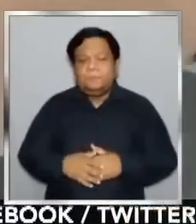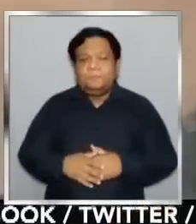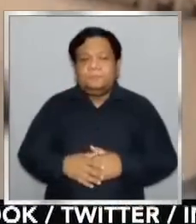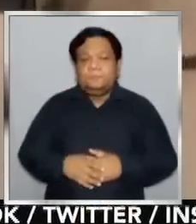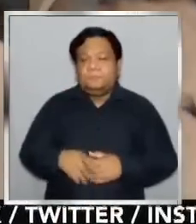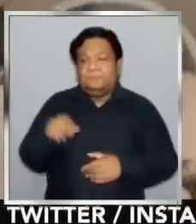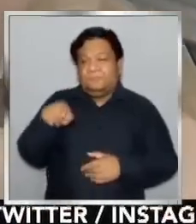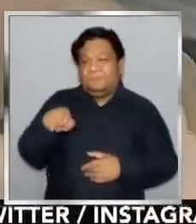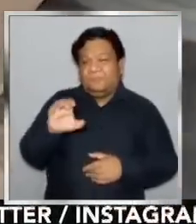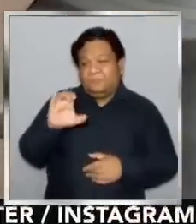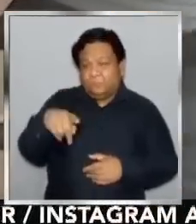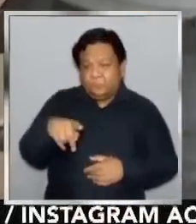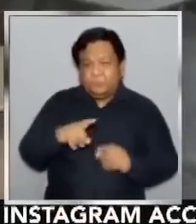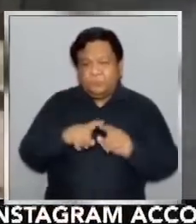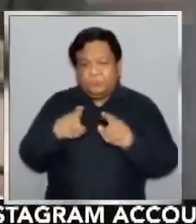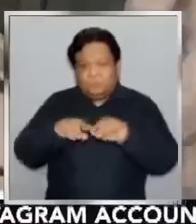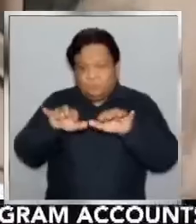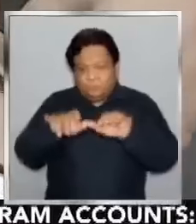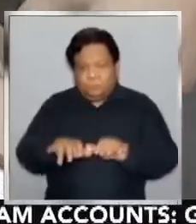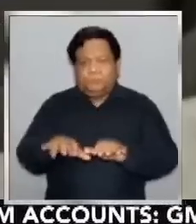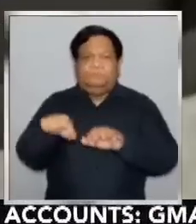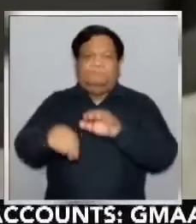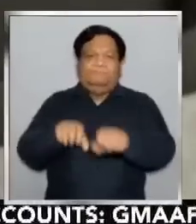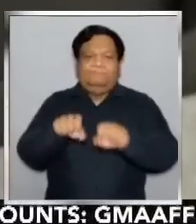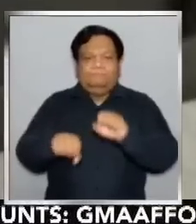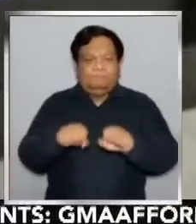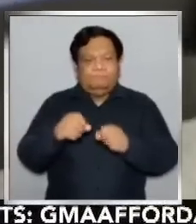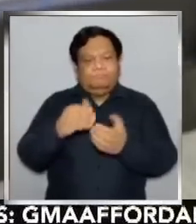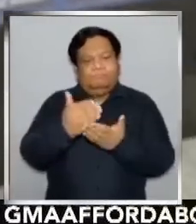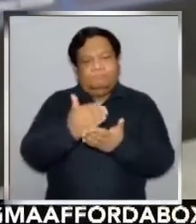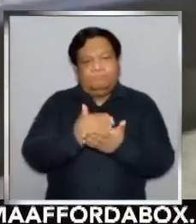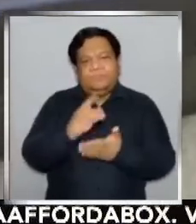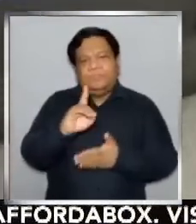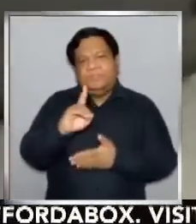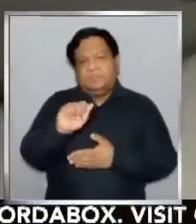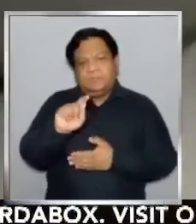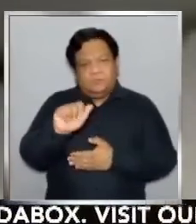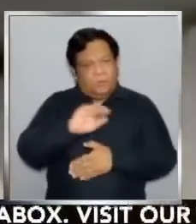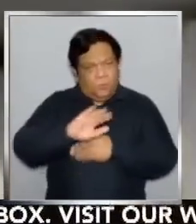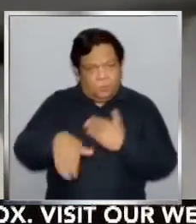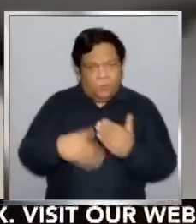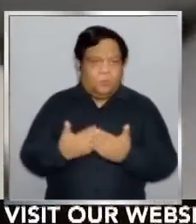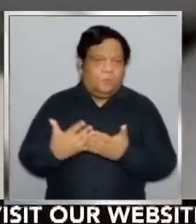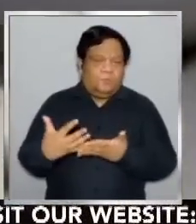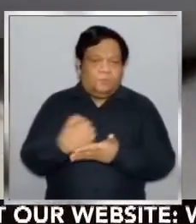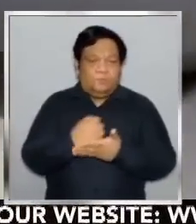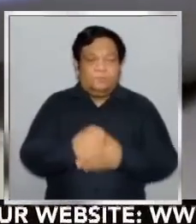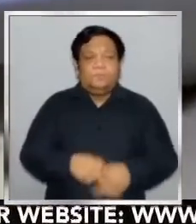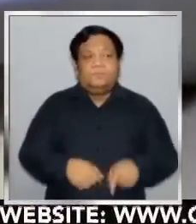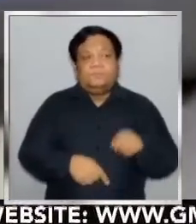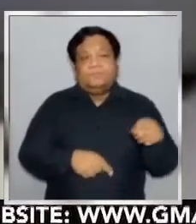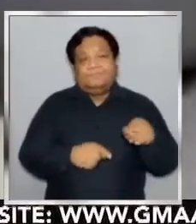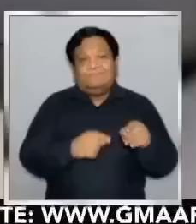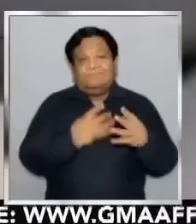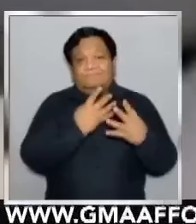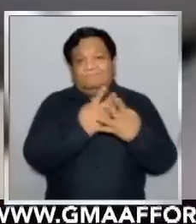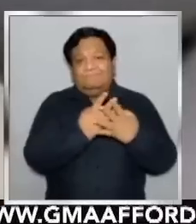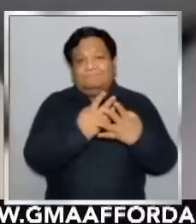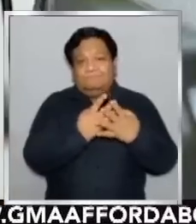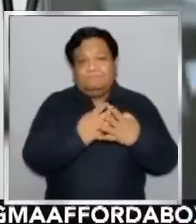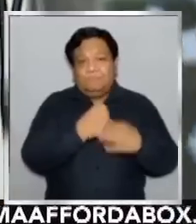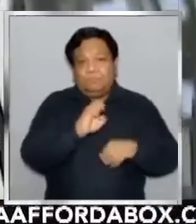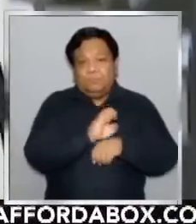lahat ng mga data hinggil sa kanilang operasyon. Tumangin naman mabigay ng pahayag ang mga inarestong empleyado. Sinusubukan pa namin kunin ang panig ng